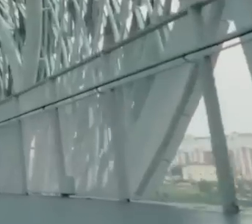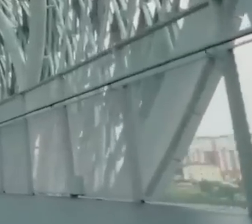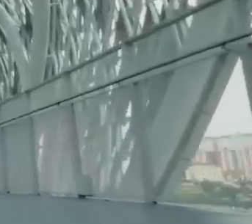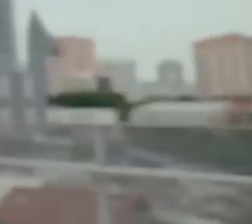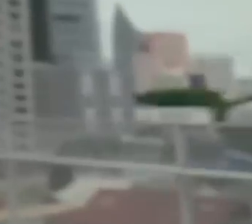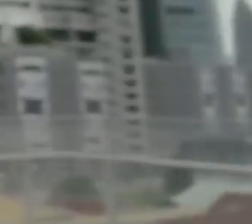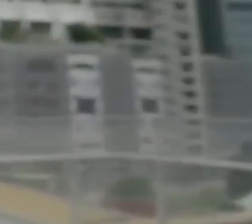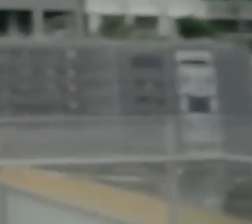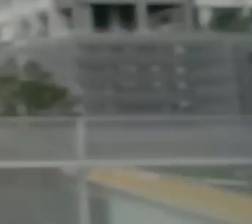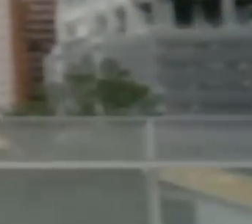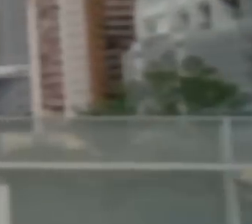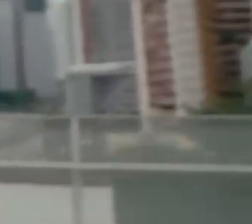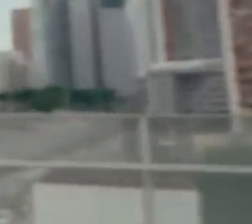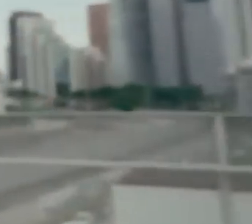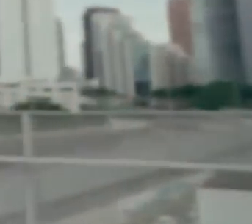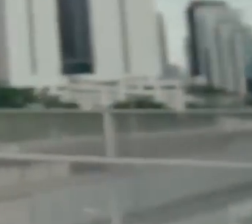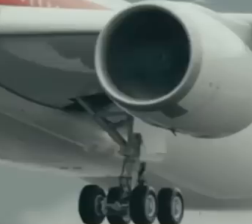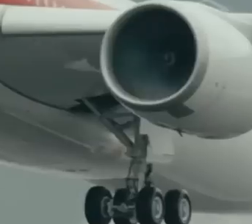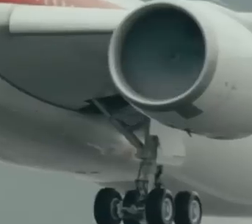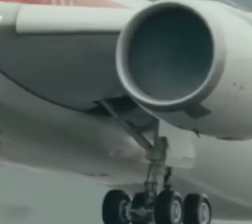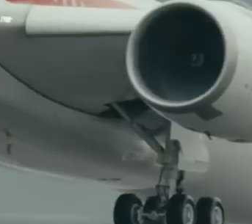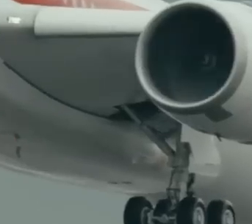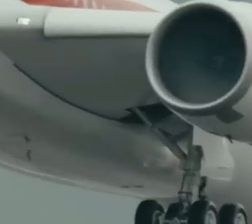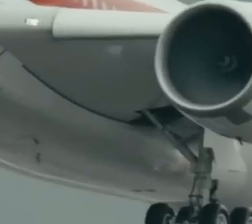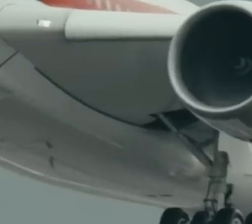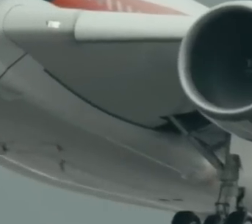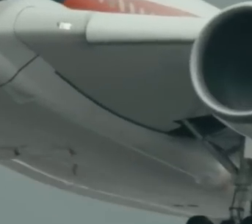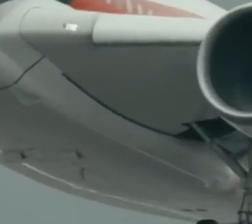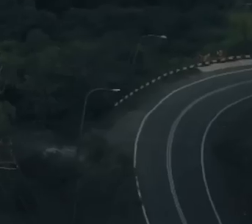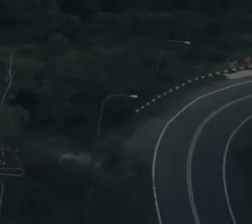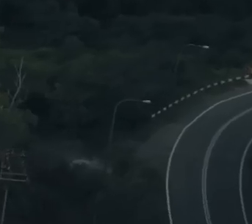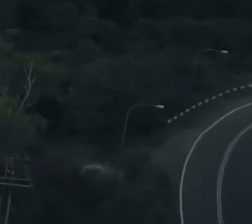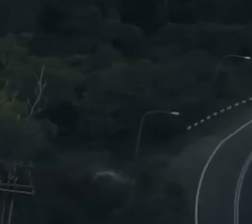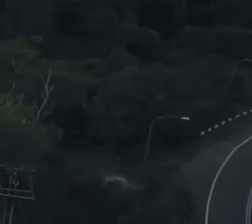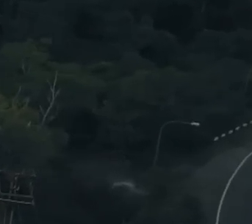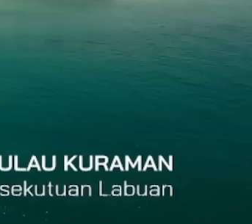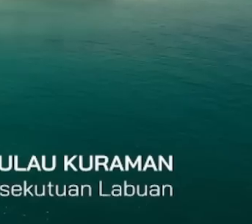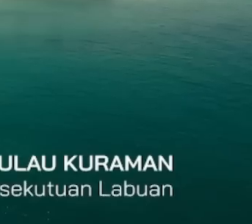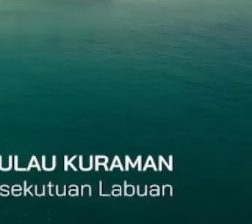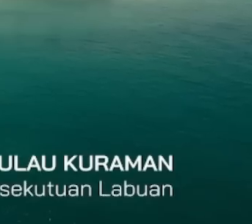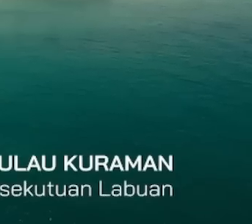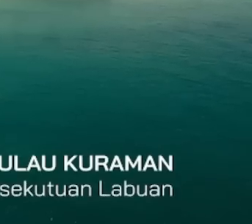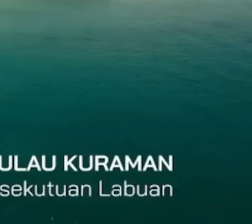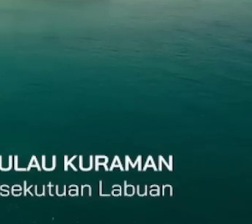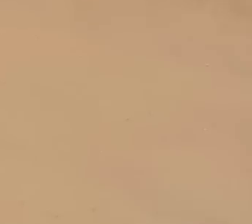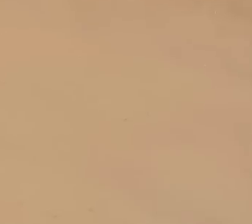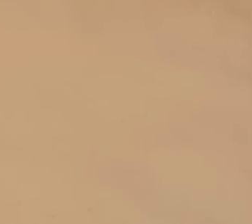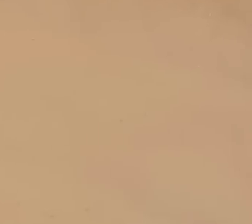pelbagai hadiah menarik. Terbuka kepada semua rakyat Malaysia dan percuma.